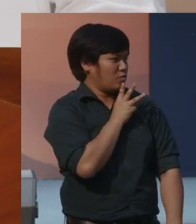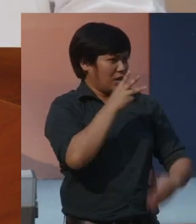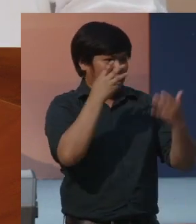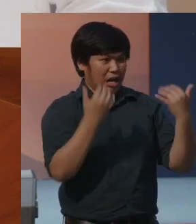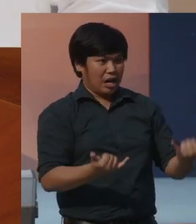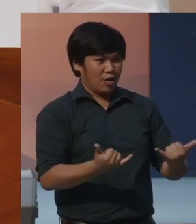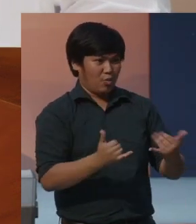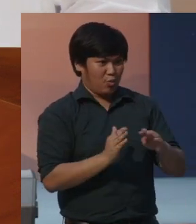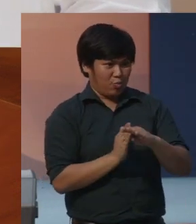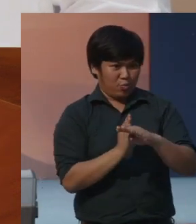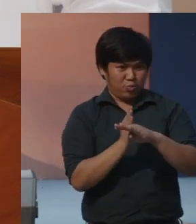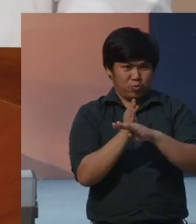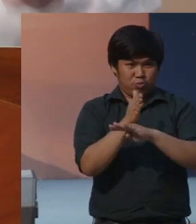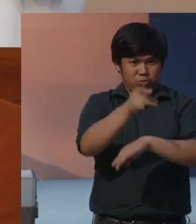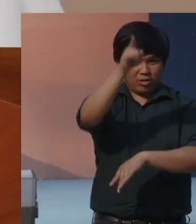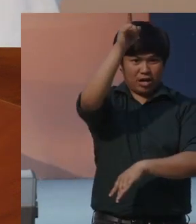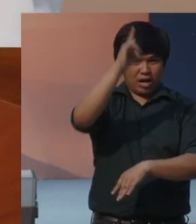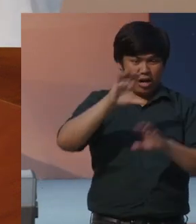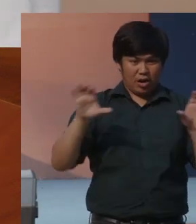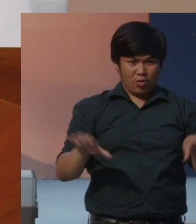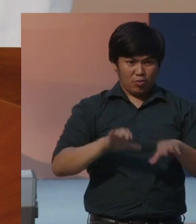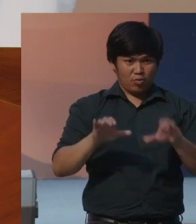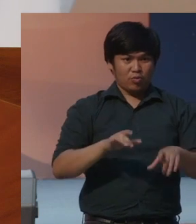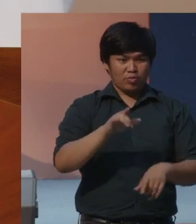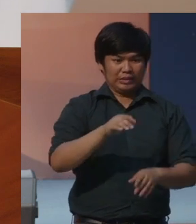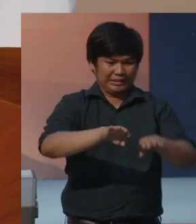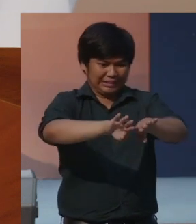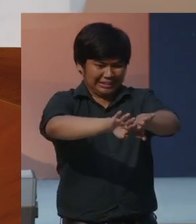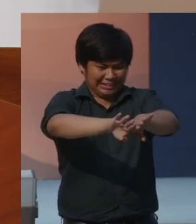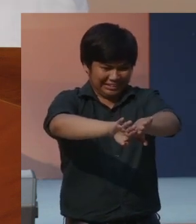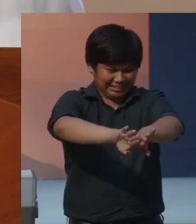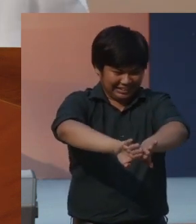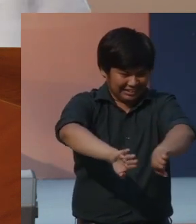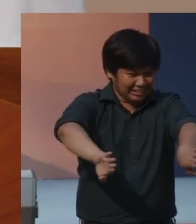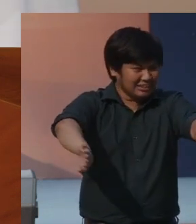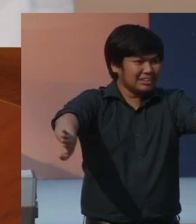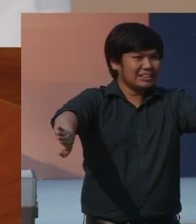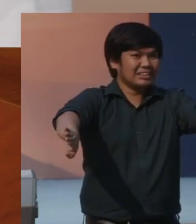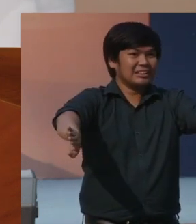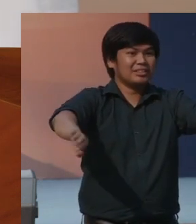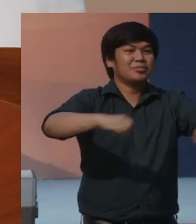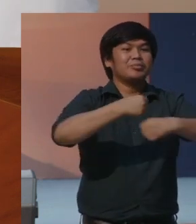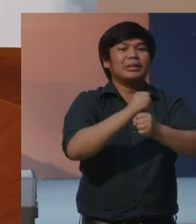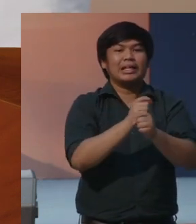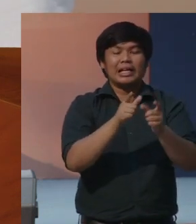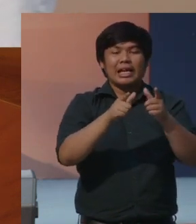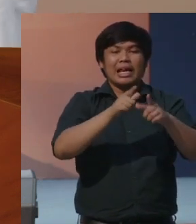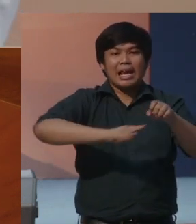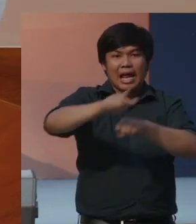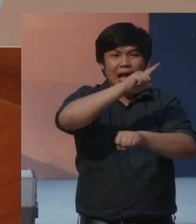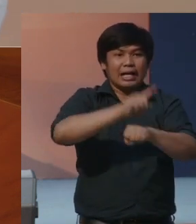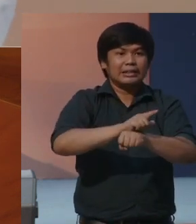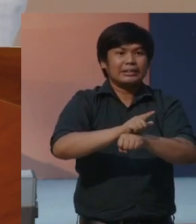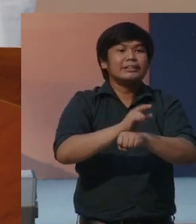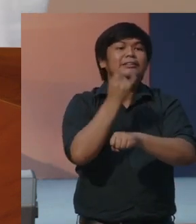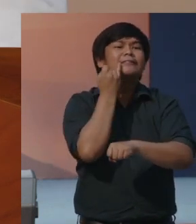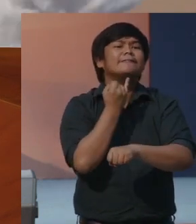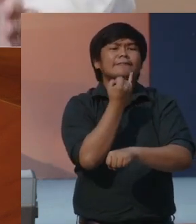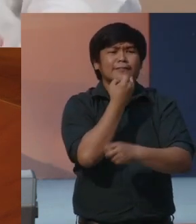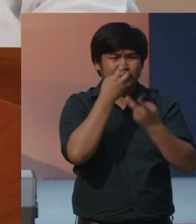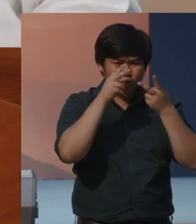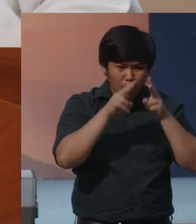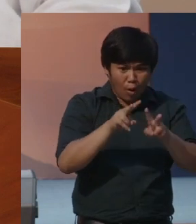ang unang ginawa ng Panginoon, dinivide niya muna yung tubig at gumawa ng daan. Nakita na ng Israel